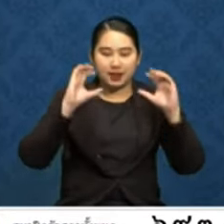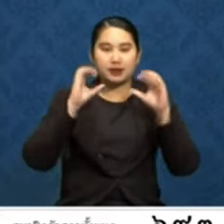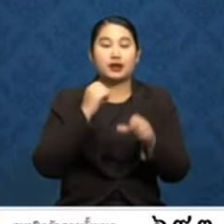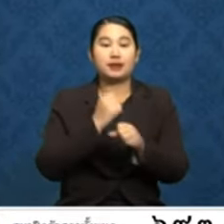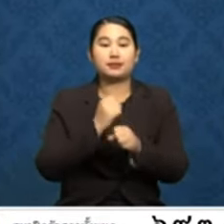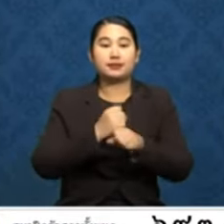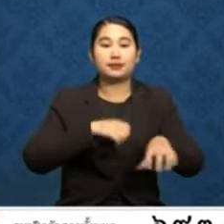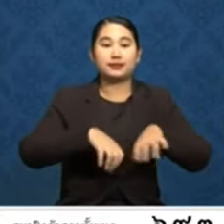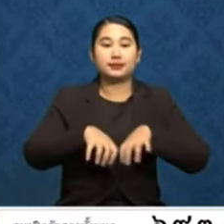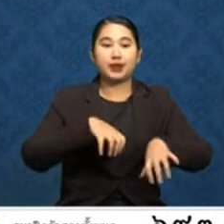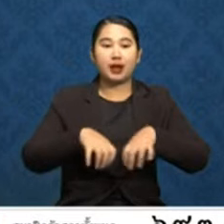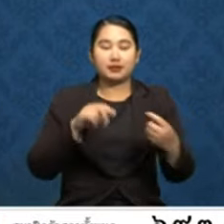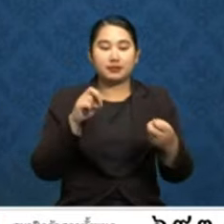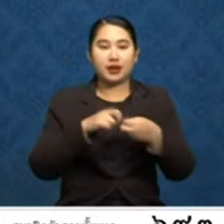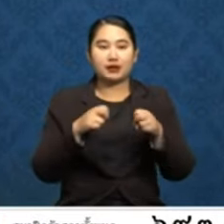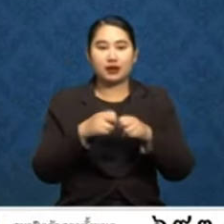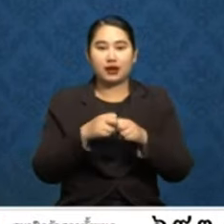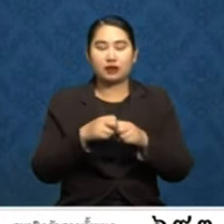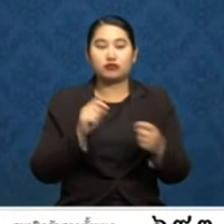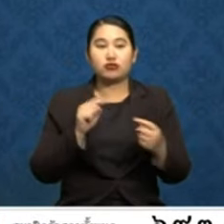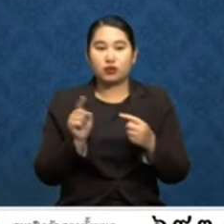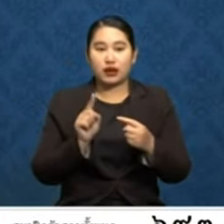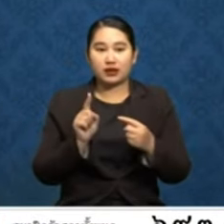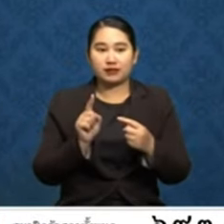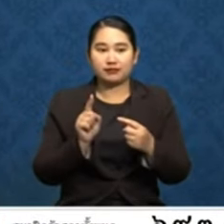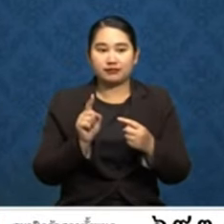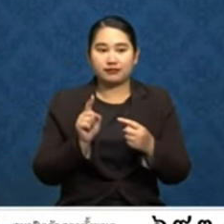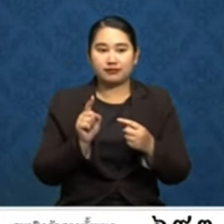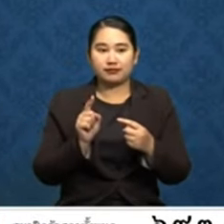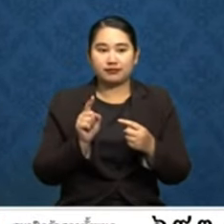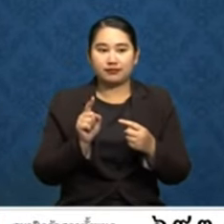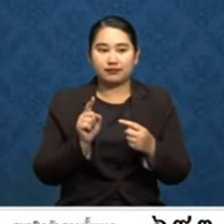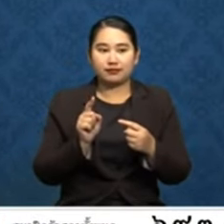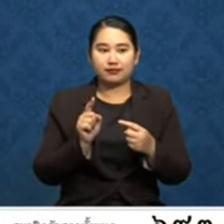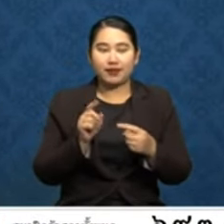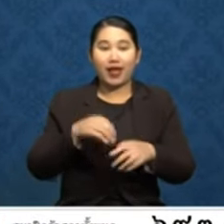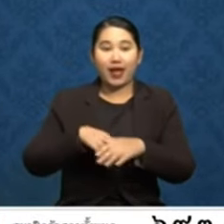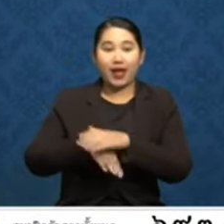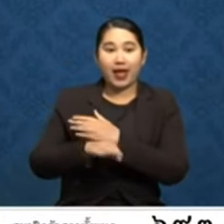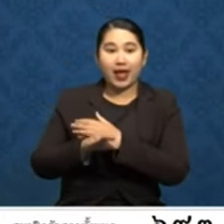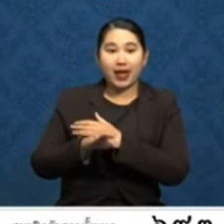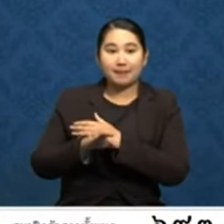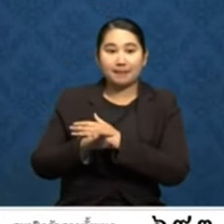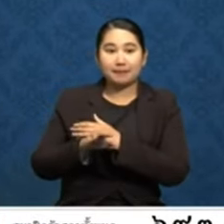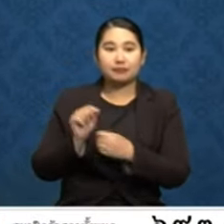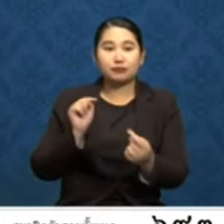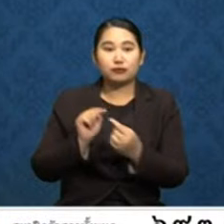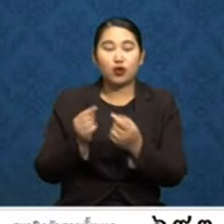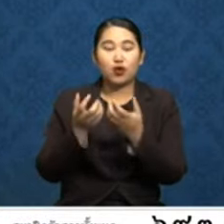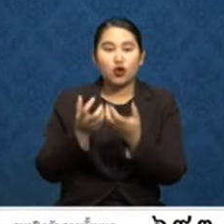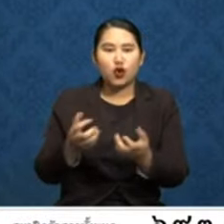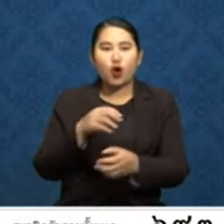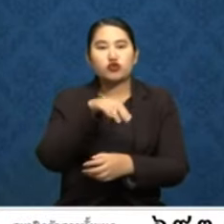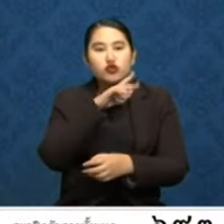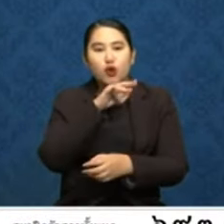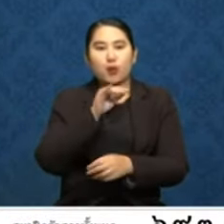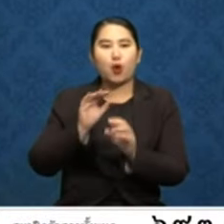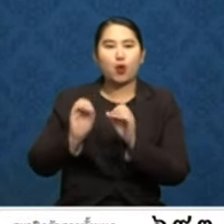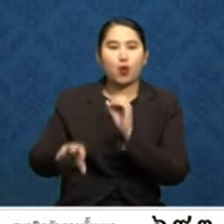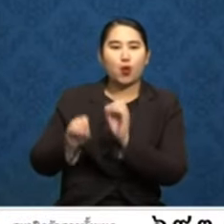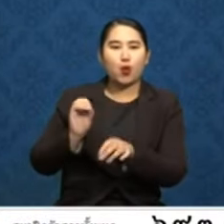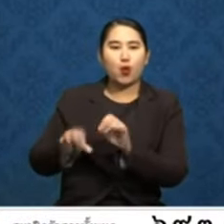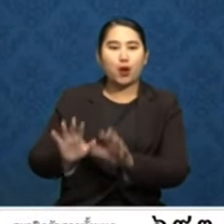การกับปัญหาการลักลอบกำจัดหรือฝังกลบกากอุตสาหกรรมของ